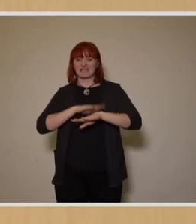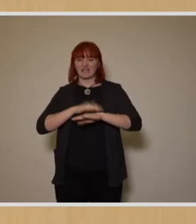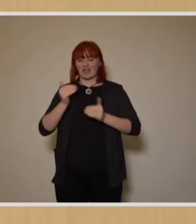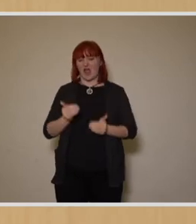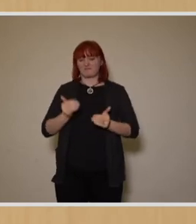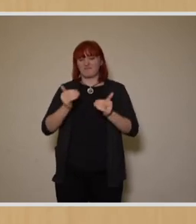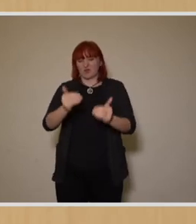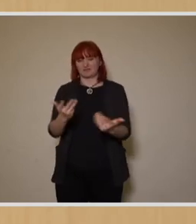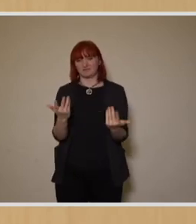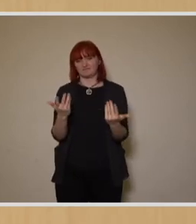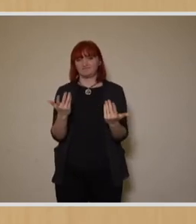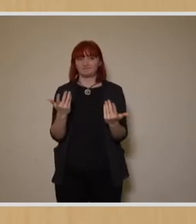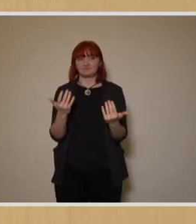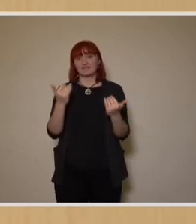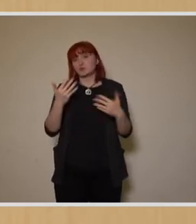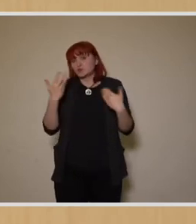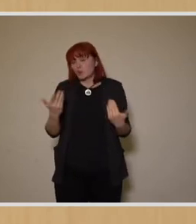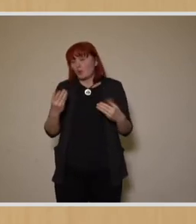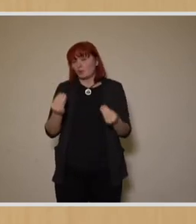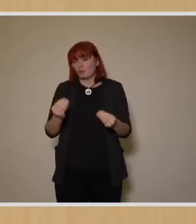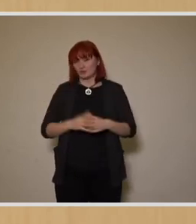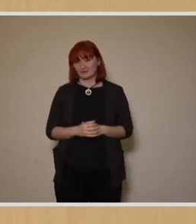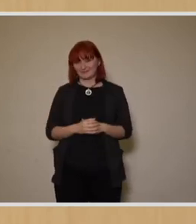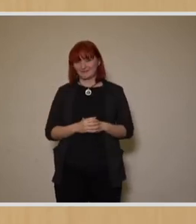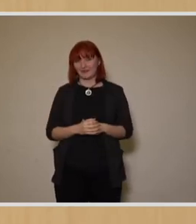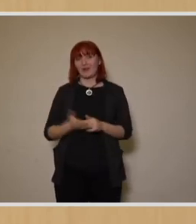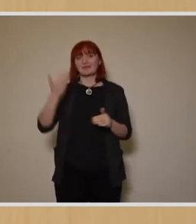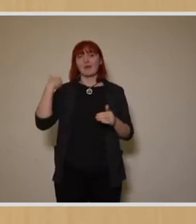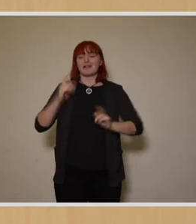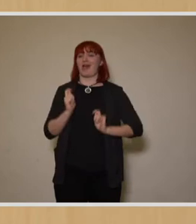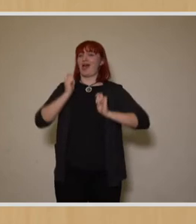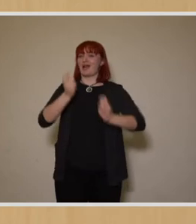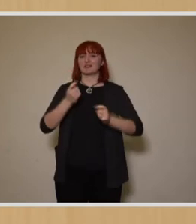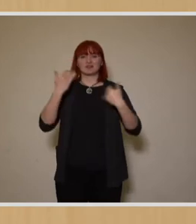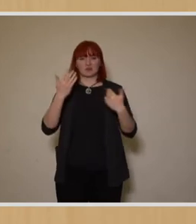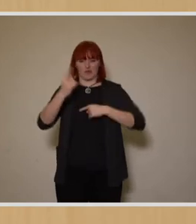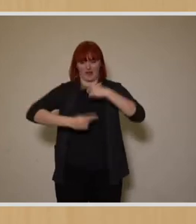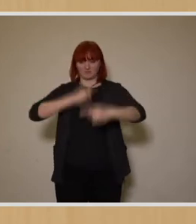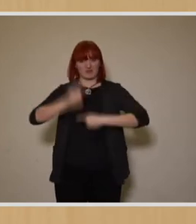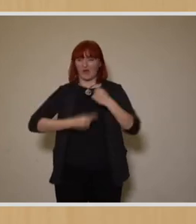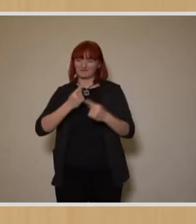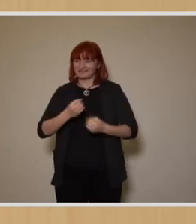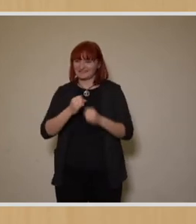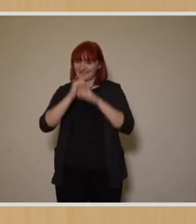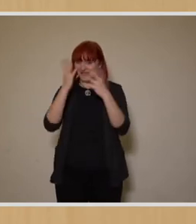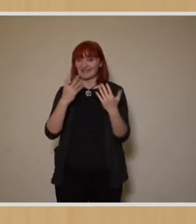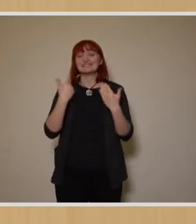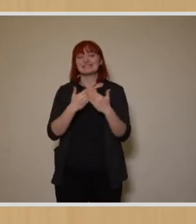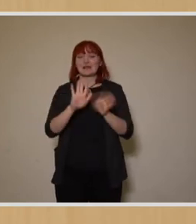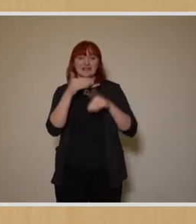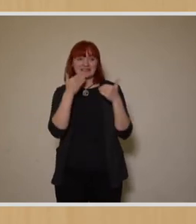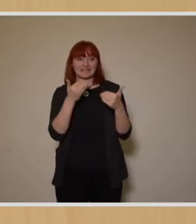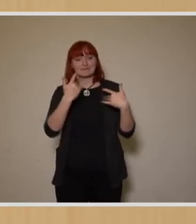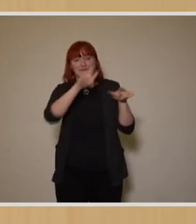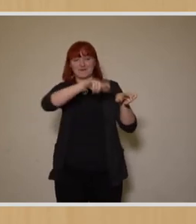praktisch eigentlich auch jetzt so ergibt. Das war aber zum Zeitpunkt des Antrags eigentlich gar nicht sicher. Und ich bin ganz dankbar, dass sich da Leute